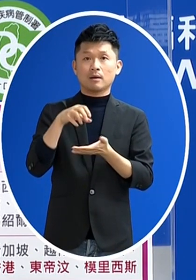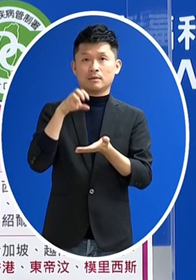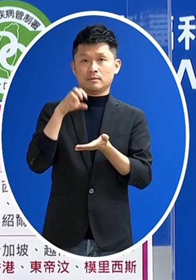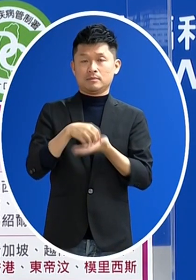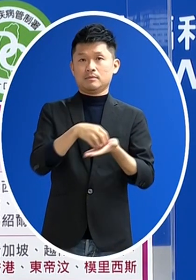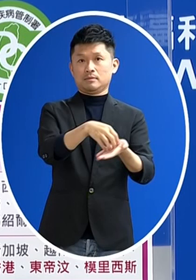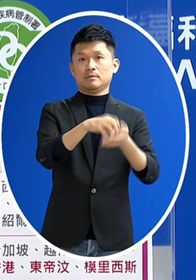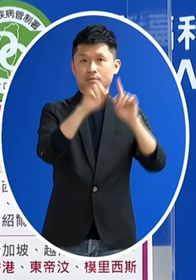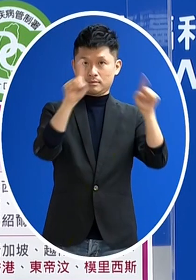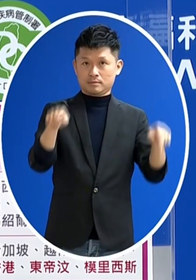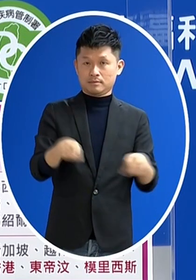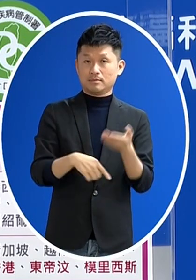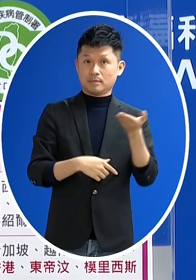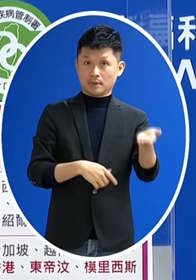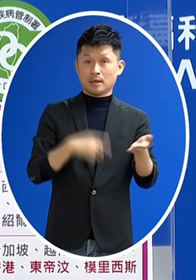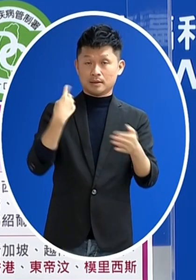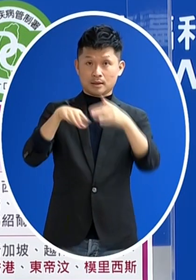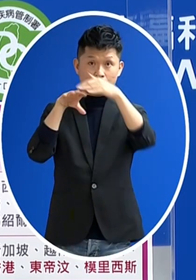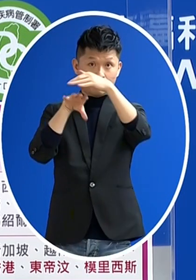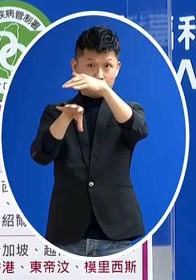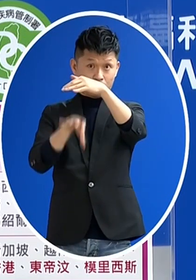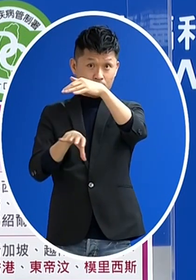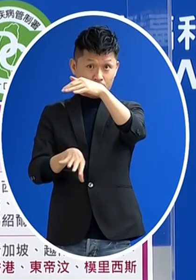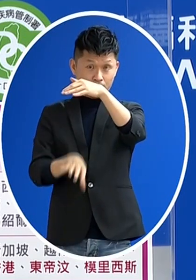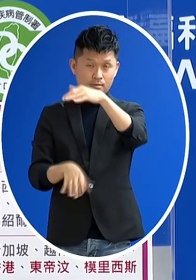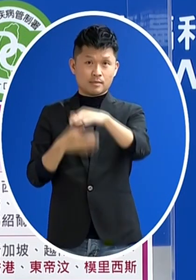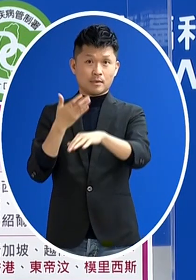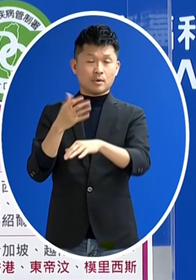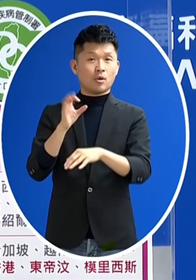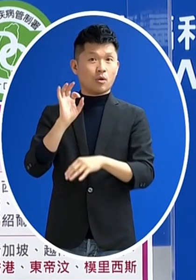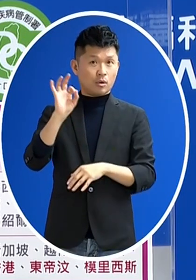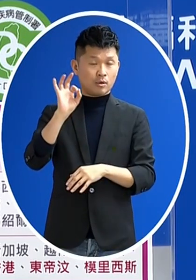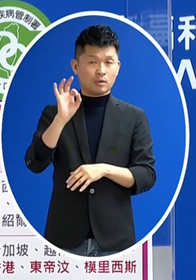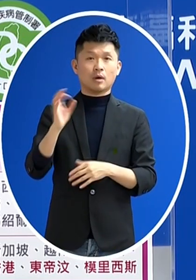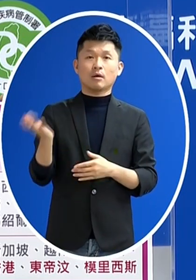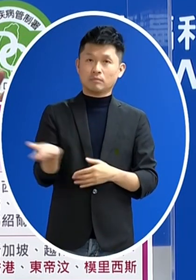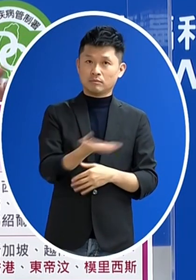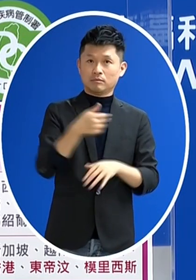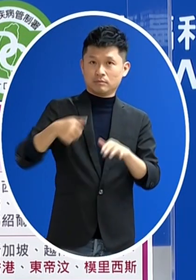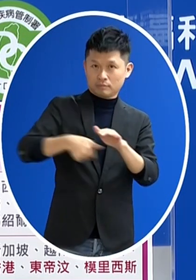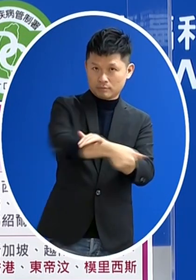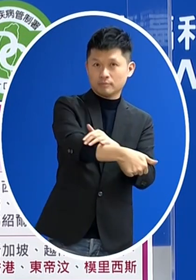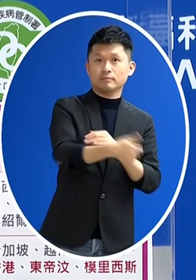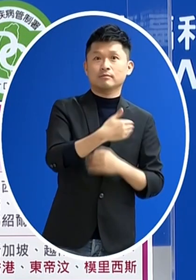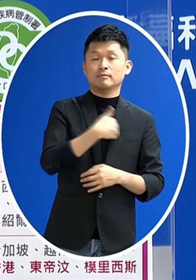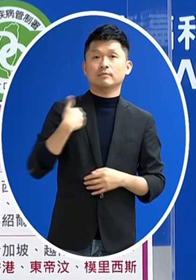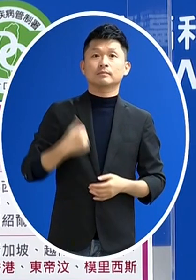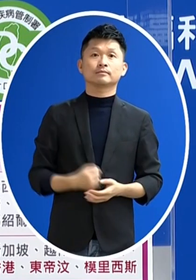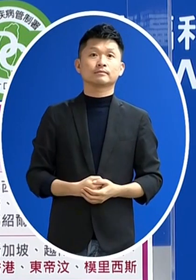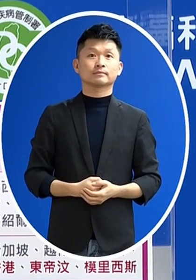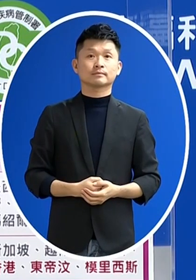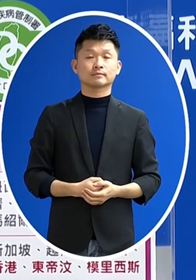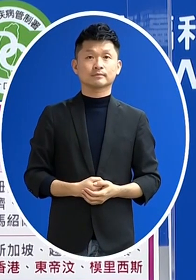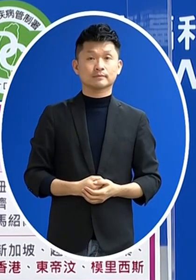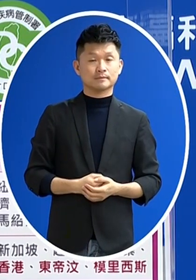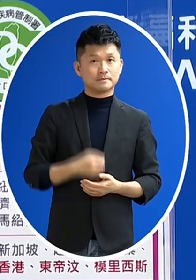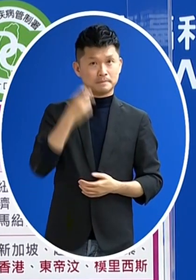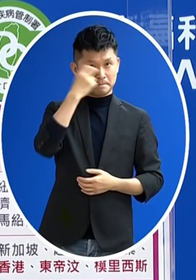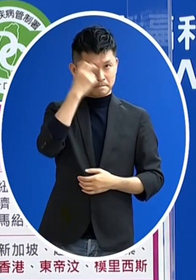明书，并附仓储查器封签，然后放行。好，目前的进度是这样，就7项的检验